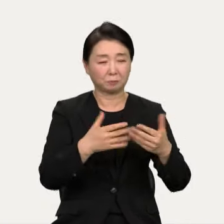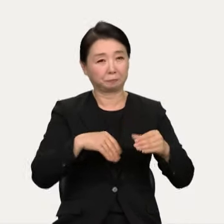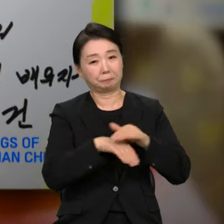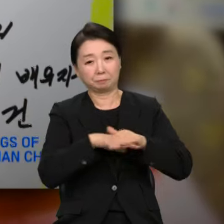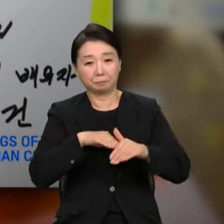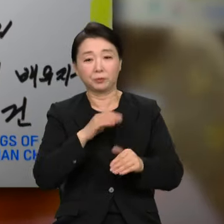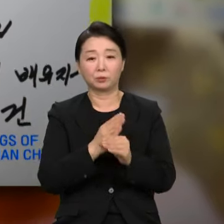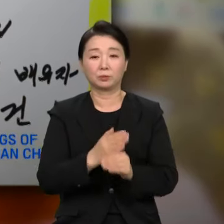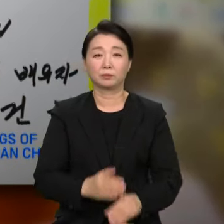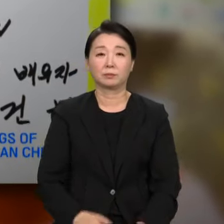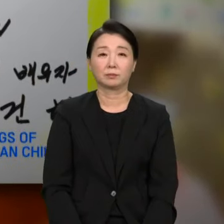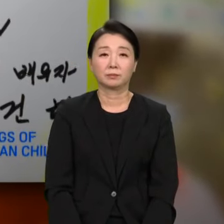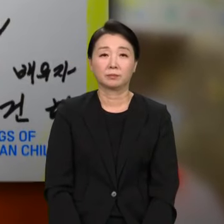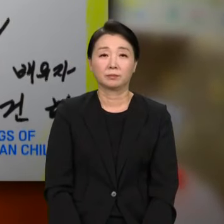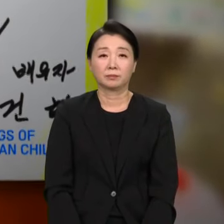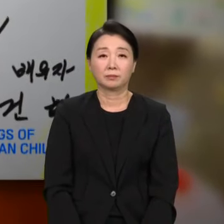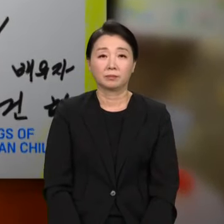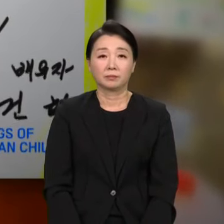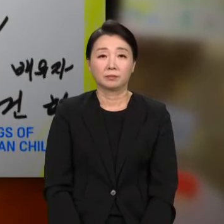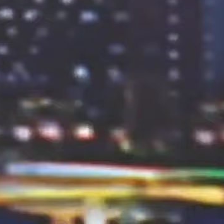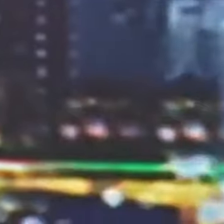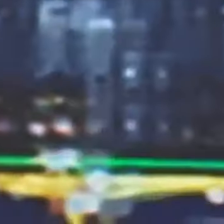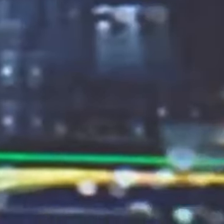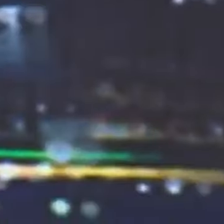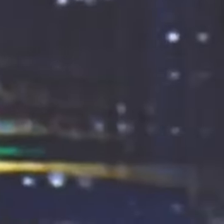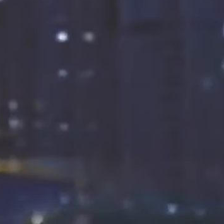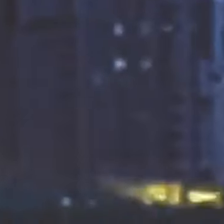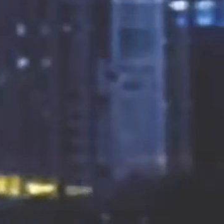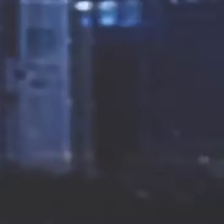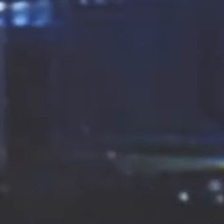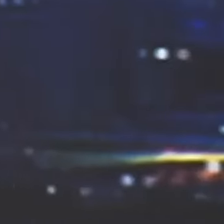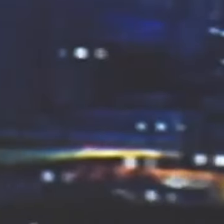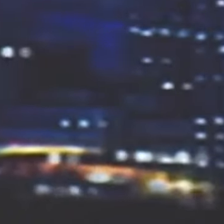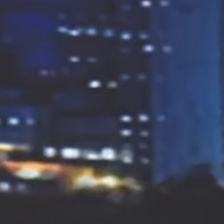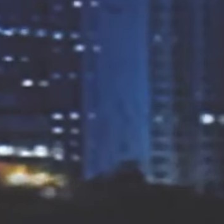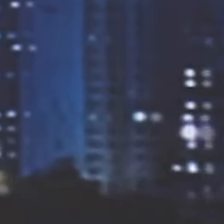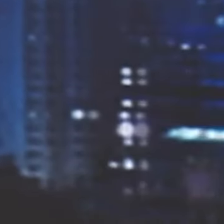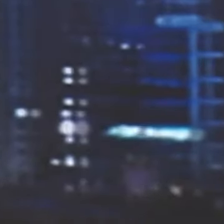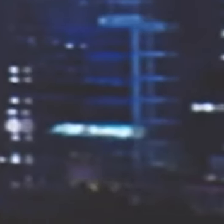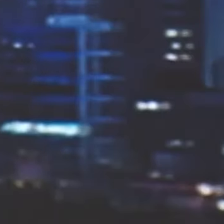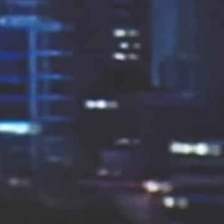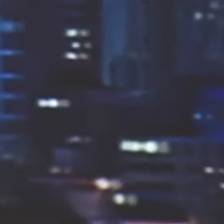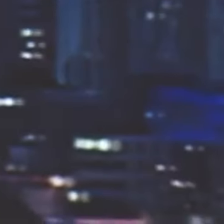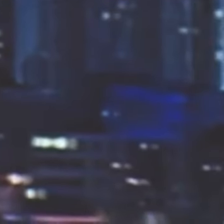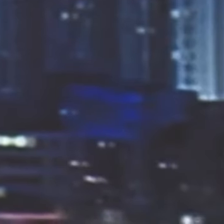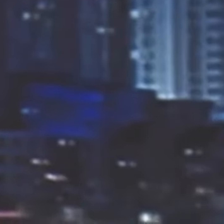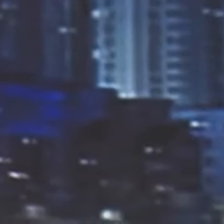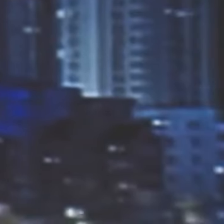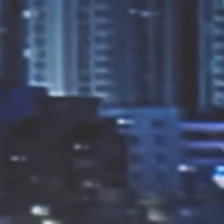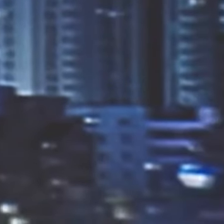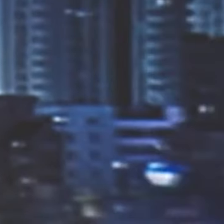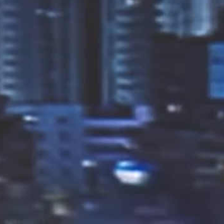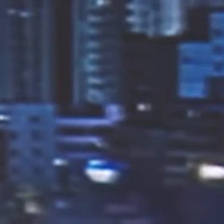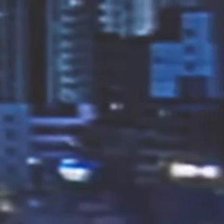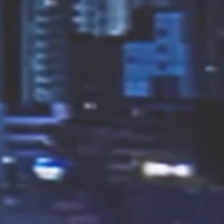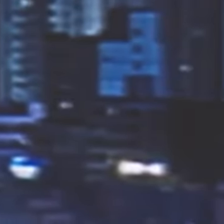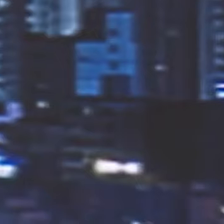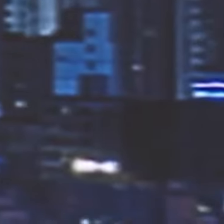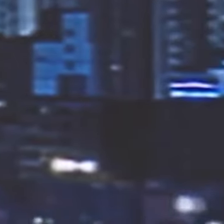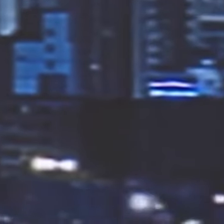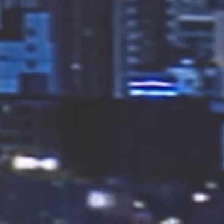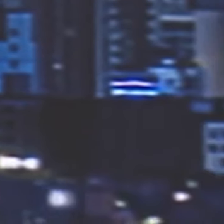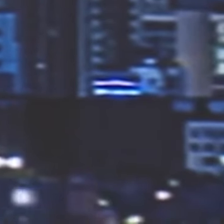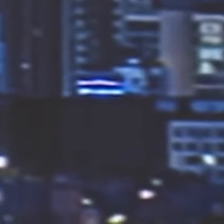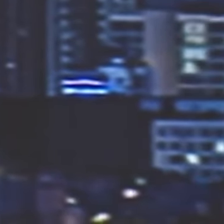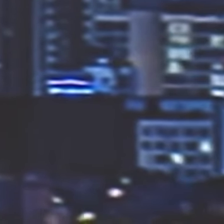밝혔습니다 jtbc 강연입니다 jtbc 뉴스를 시청해 주신 여러분 고맙습니다 저희는 저녁 6시